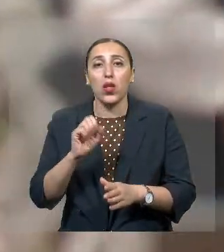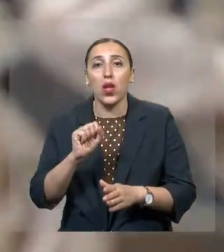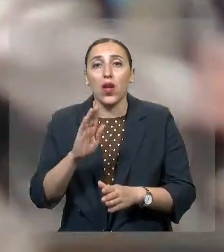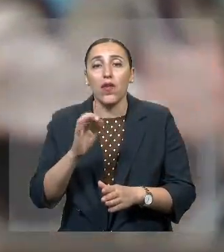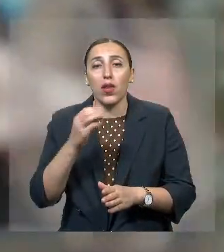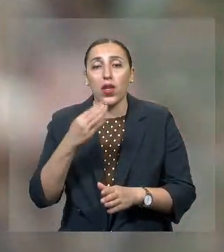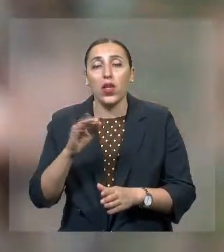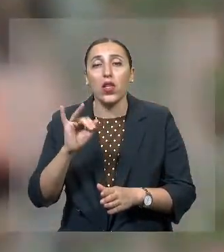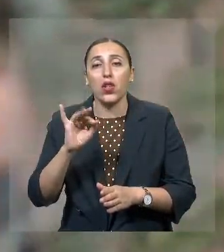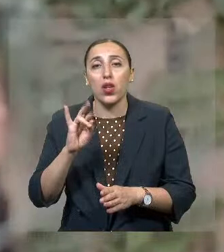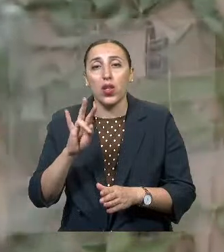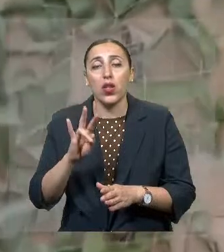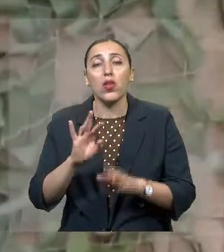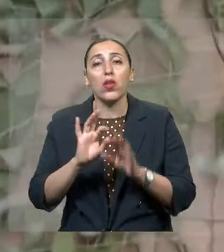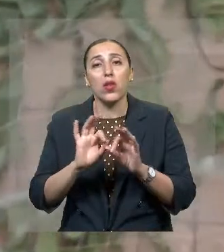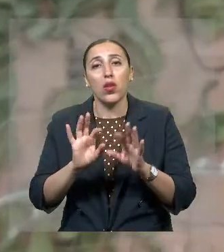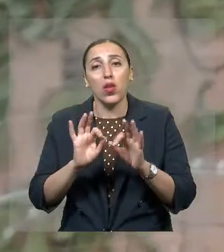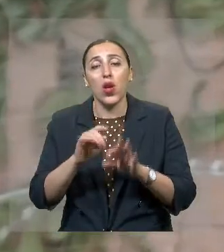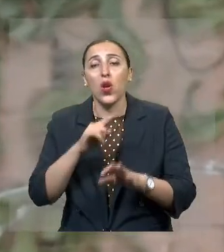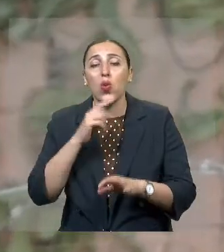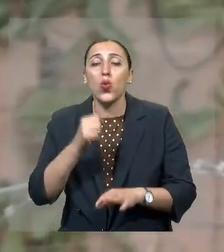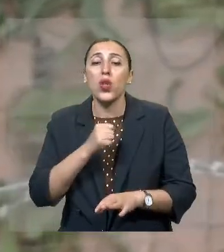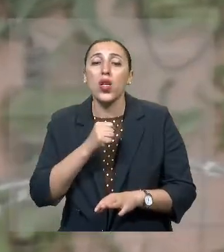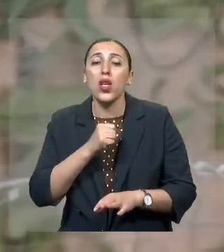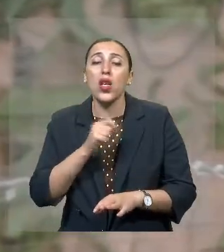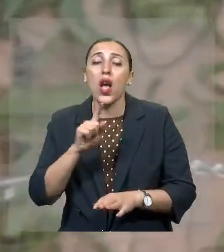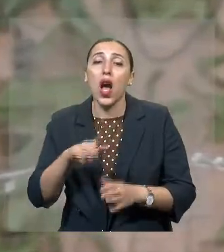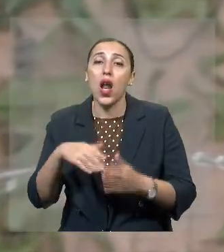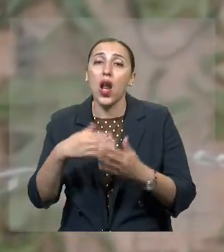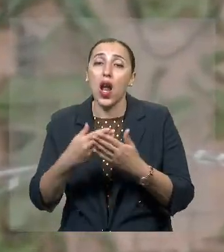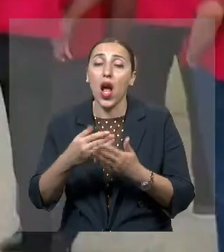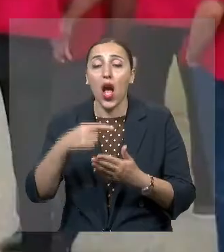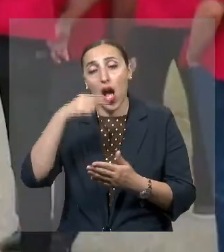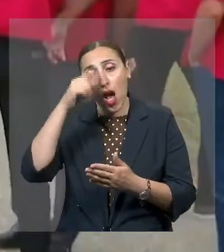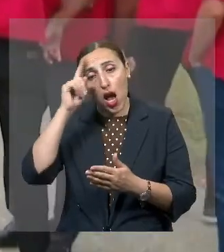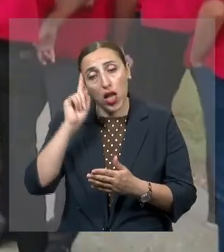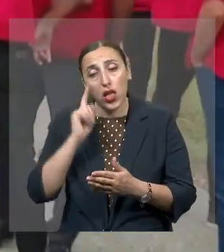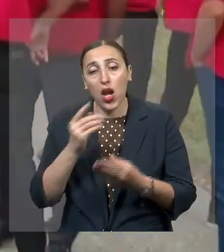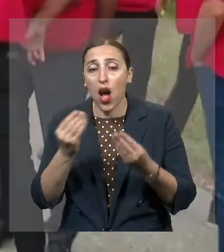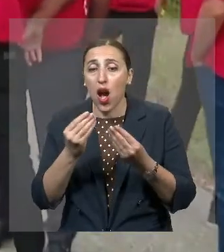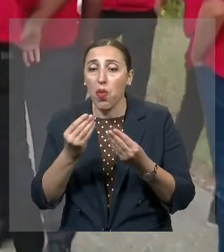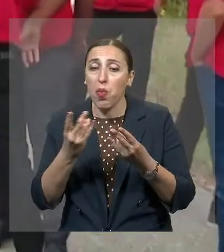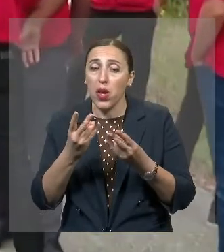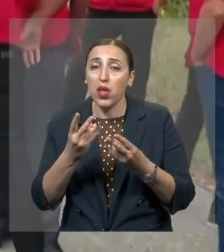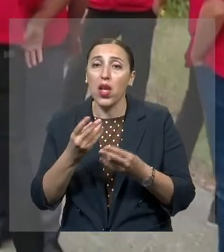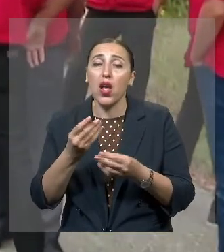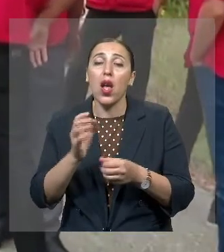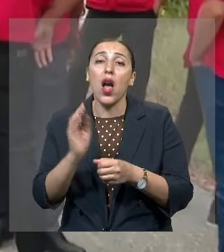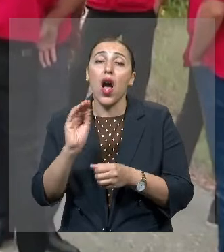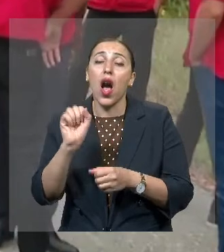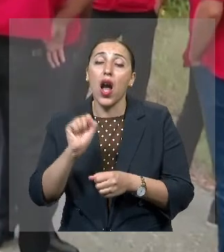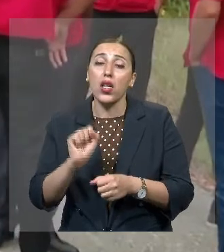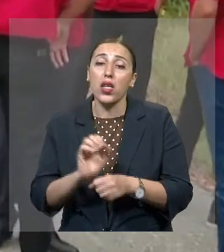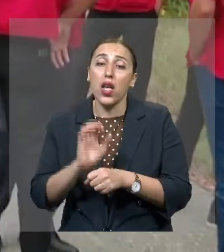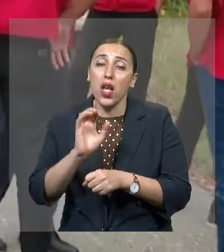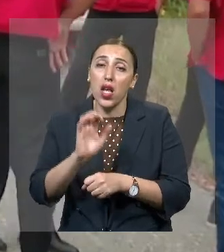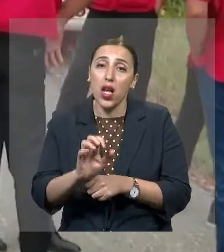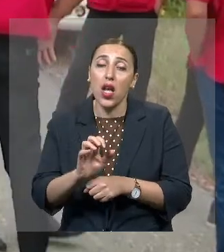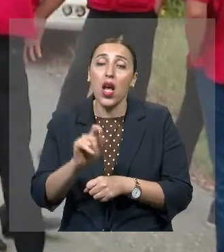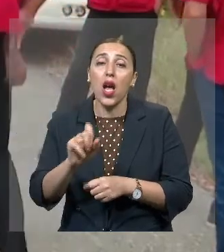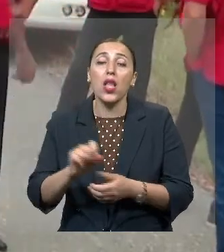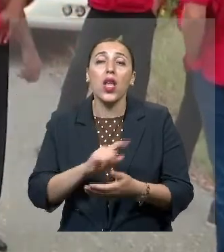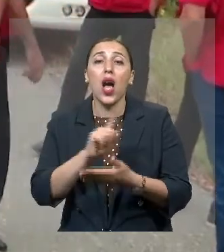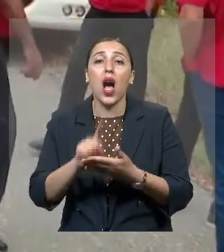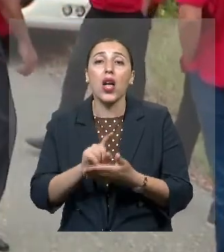Իշխանյանը խոսեց ռուս խաղապահների առաջարկից, որ ադրբեջանական ալյուրը մտնի Արցախ, ու հիմա այդ հարցով քննարկումները ավարտված